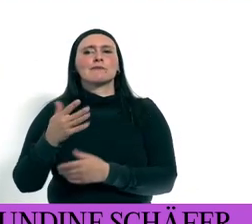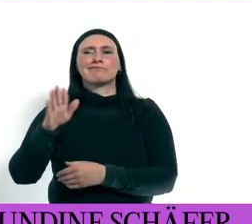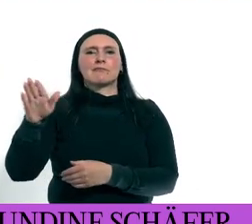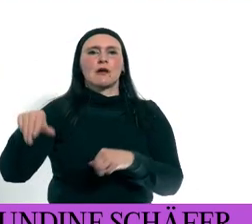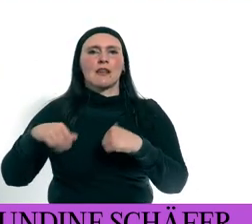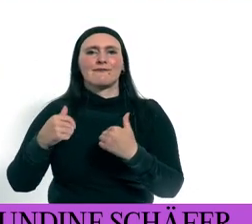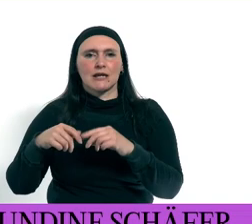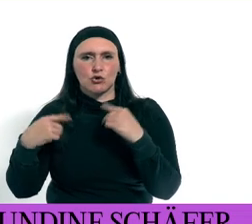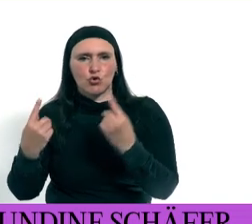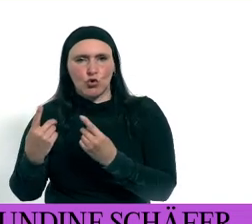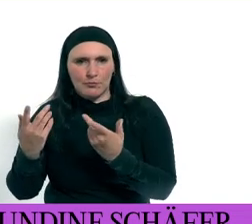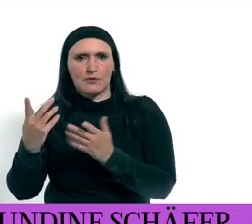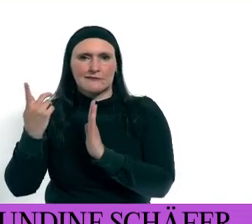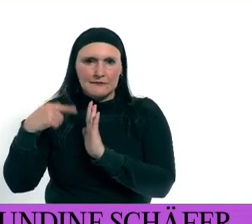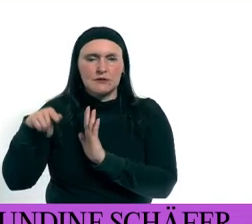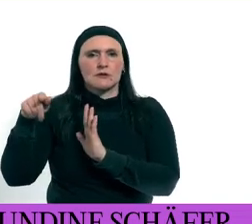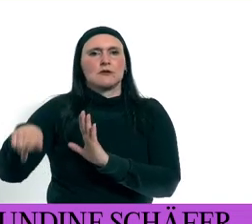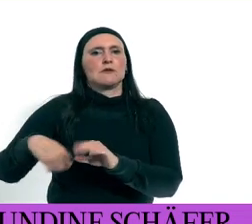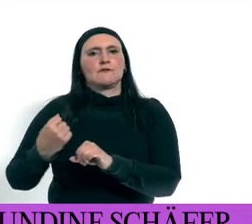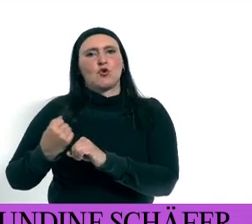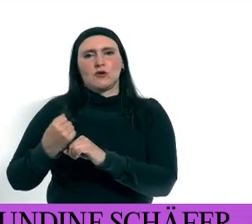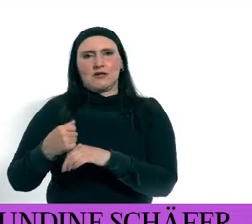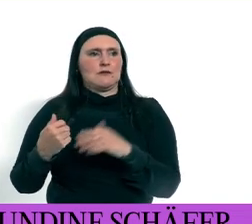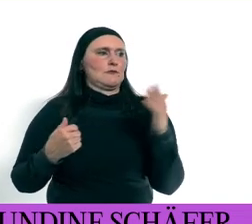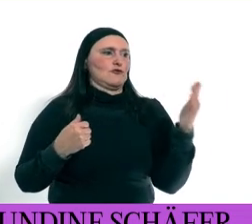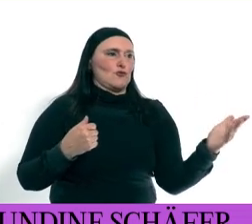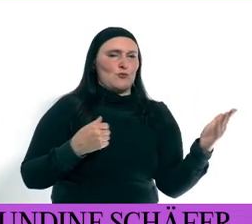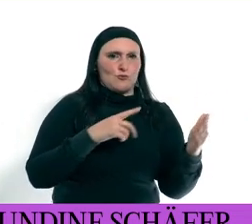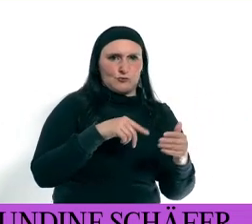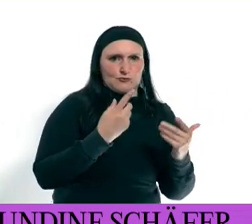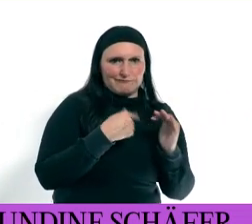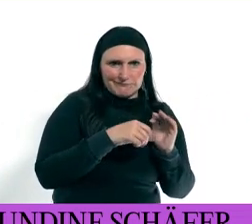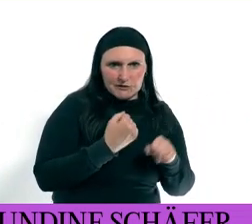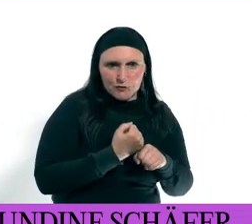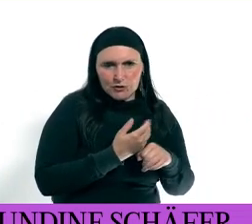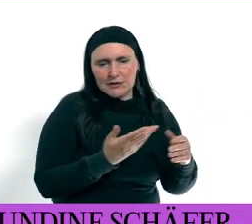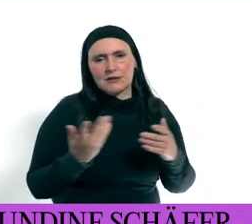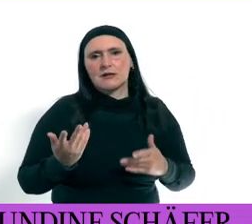Bereit sein, im Wohnzimmer der Menschen zu arbeiten. Das ist die Idee des